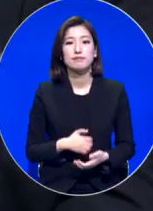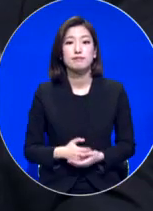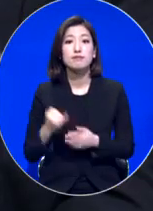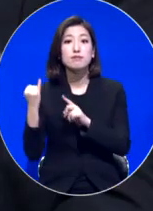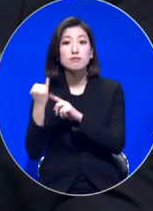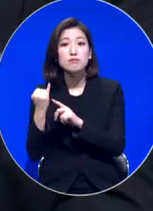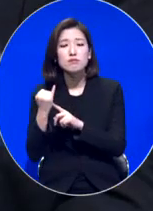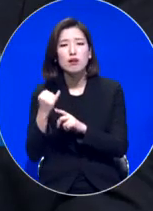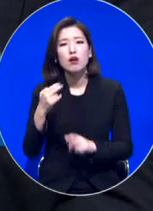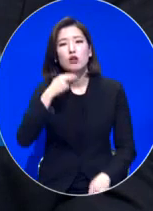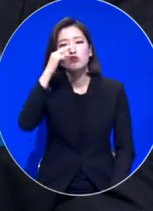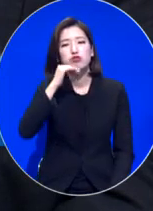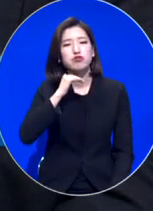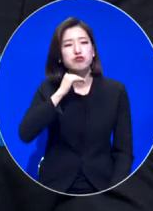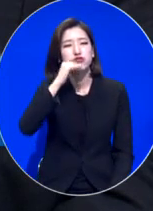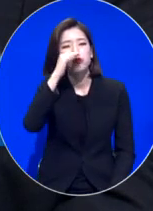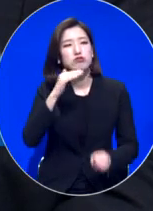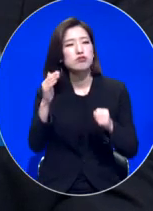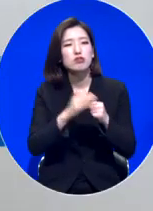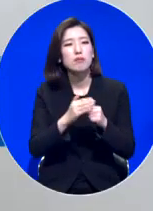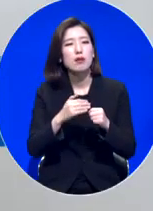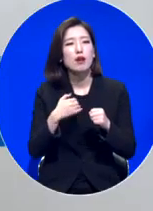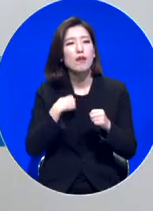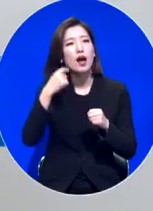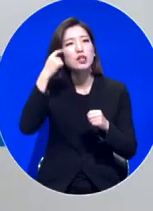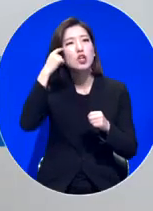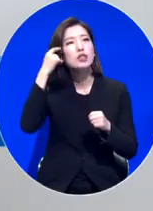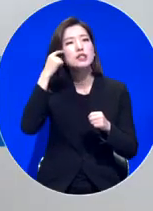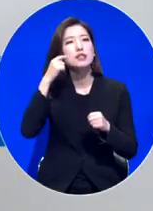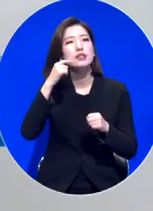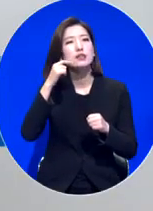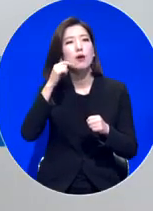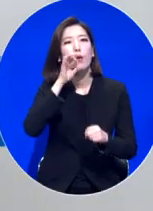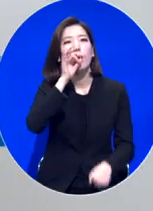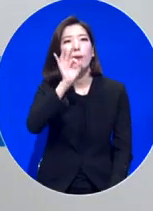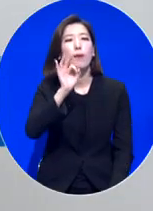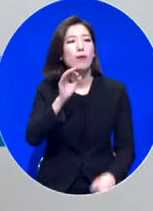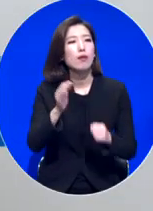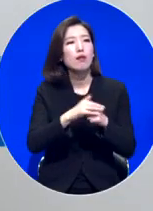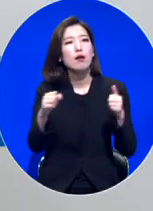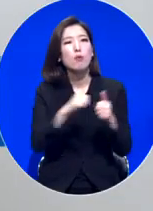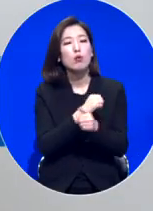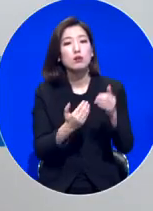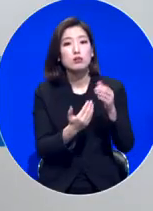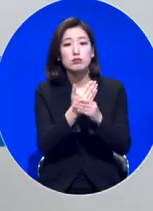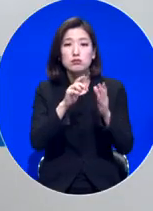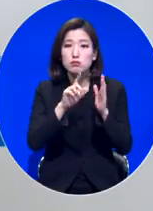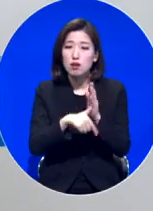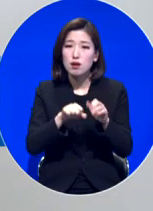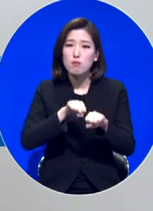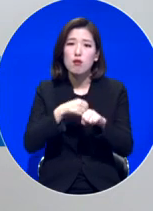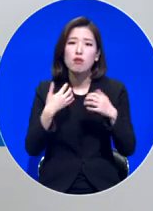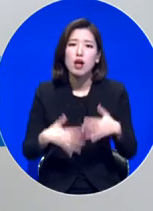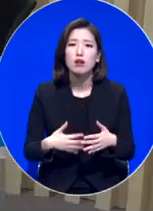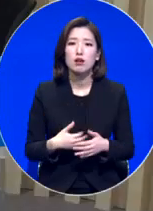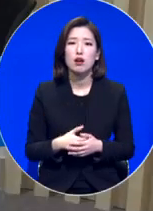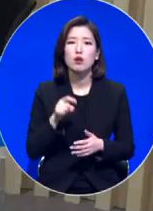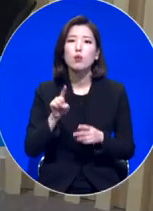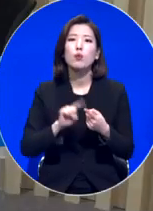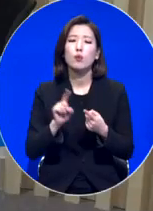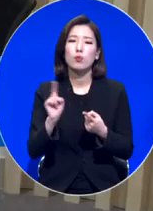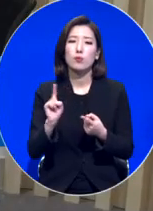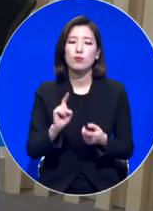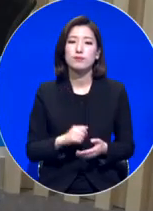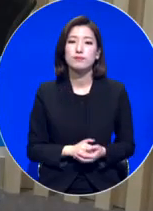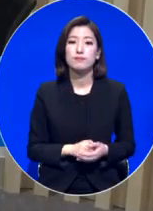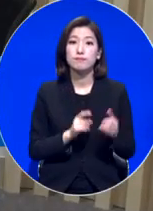있어요. 술에 취했기 때문에 좀 처벌을 적게 받은 경우도 있는데요. 이런 것도 좀 강화가 되어야 될 것 같은데. 주로